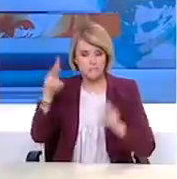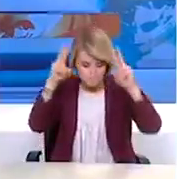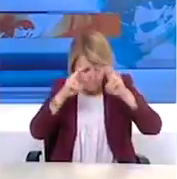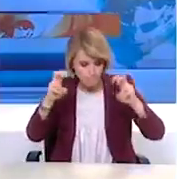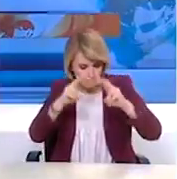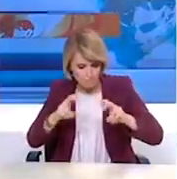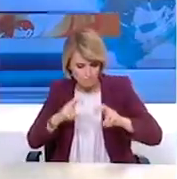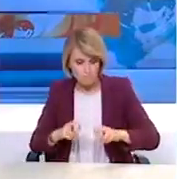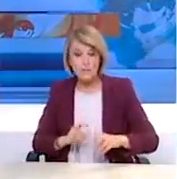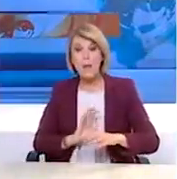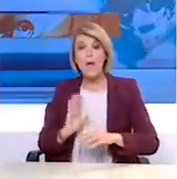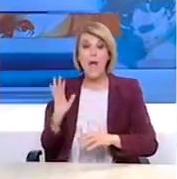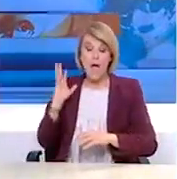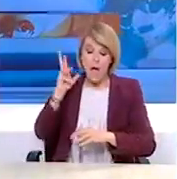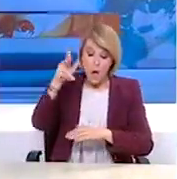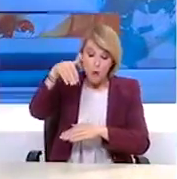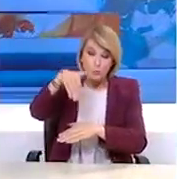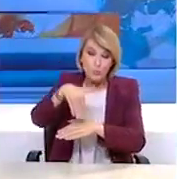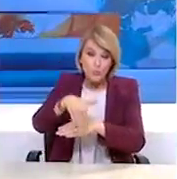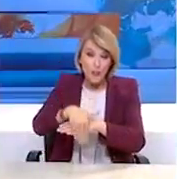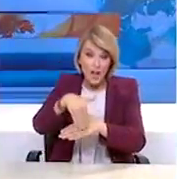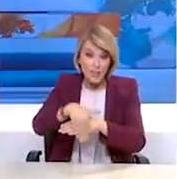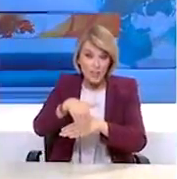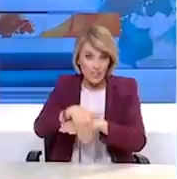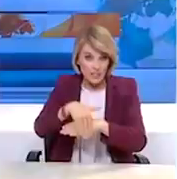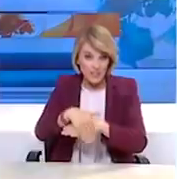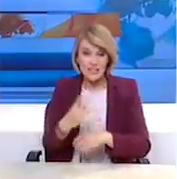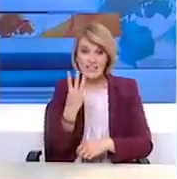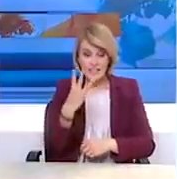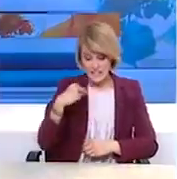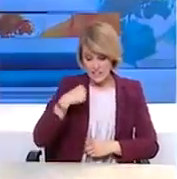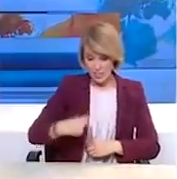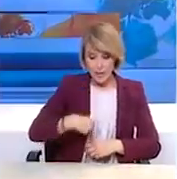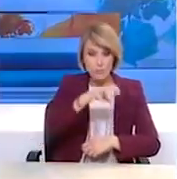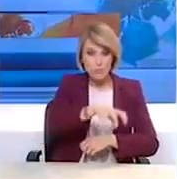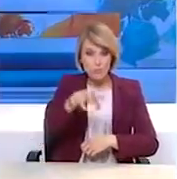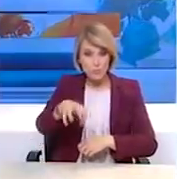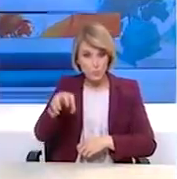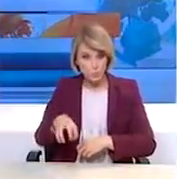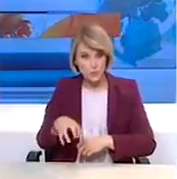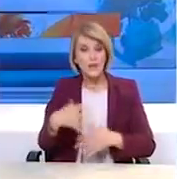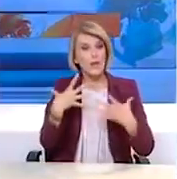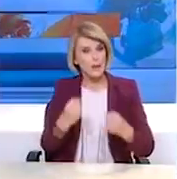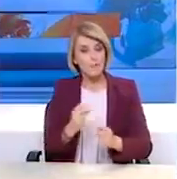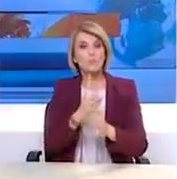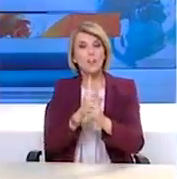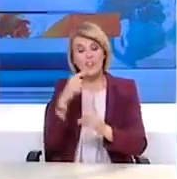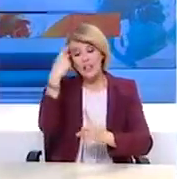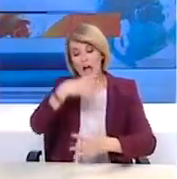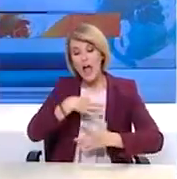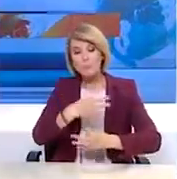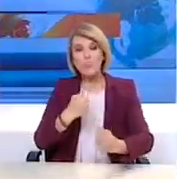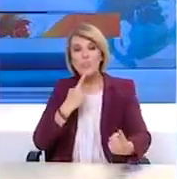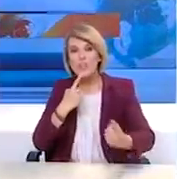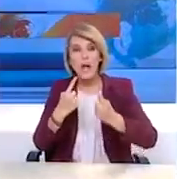Επίσης, μέχρι το βράδυ αποφασίστηκε να οριστούν σε αυτούς τους τέσσερις δήμους διαμεσολαβητές, ώστε σε συνεργασία με